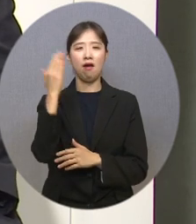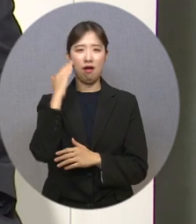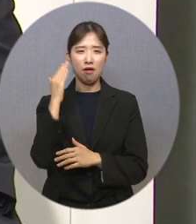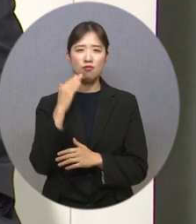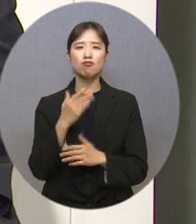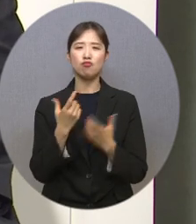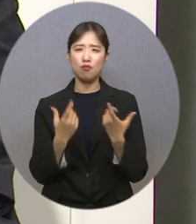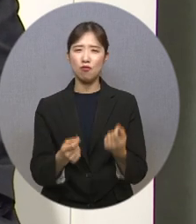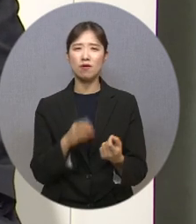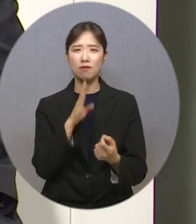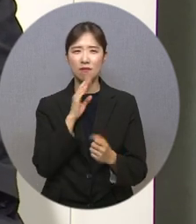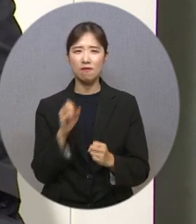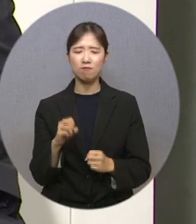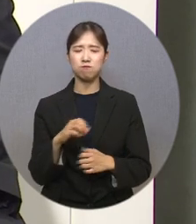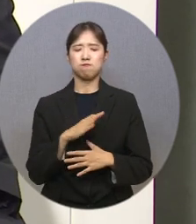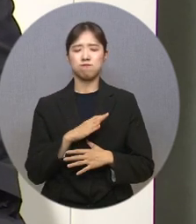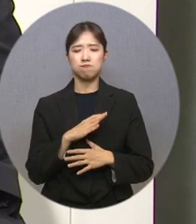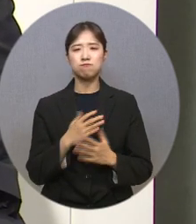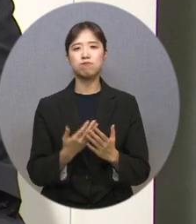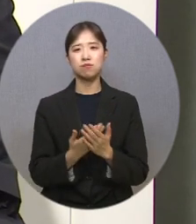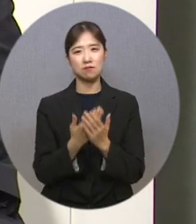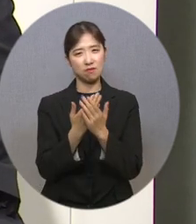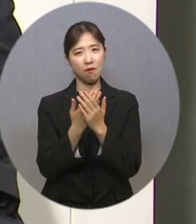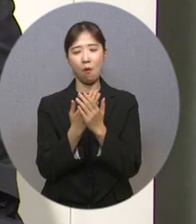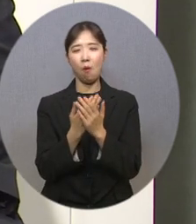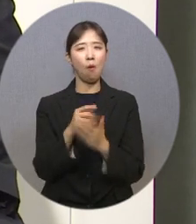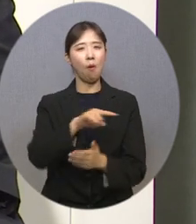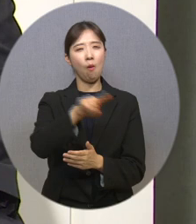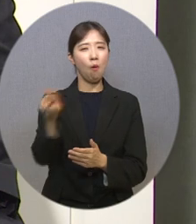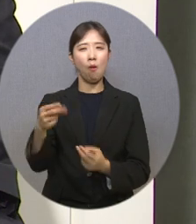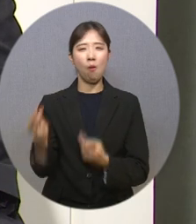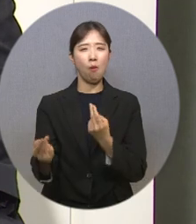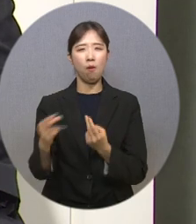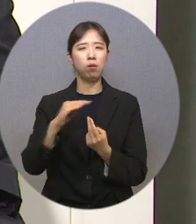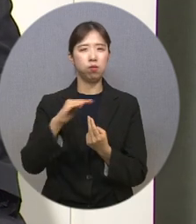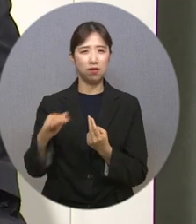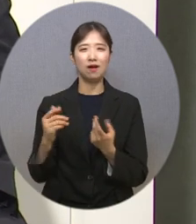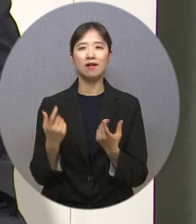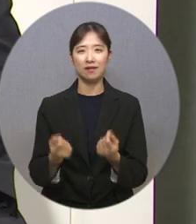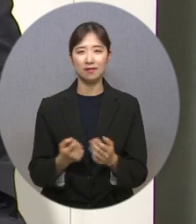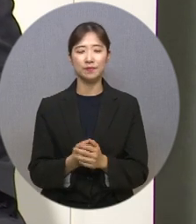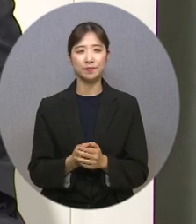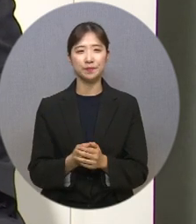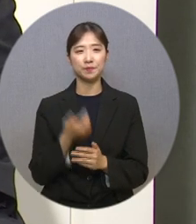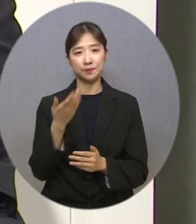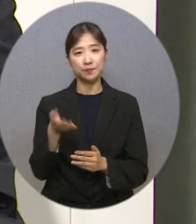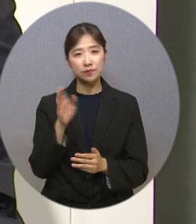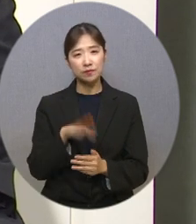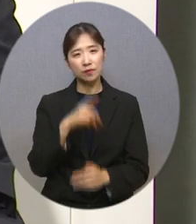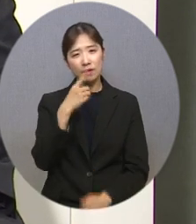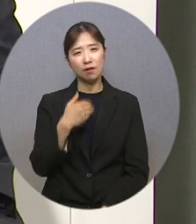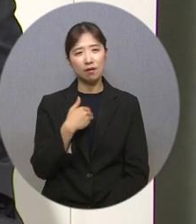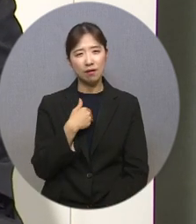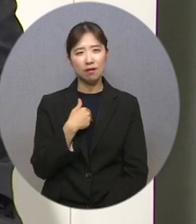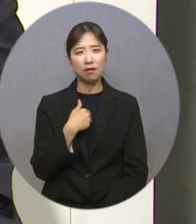이렇게 놀라운 발전이 있을까들 합니다. 그런데